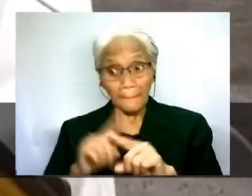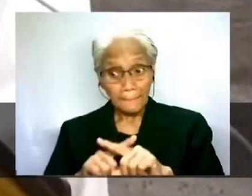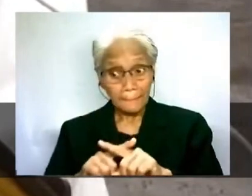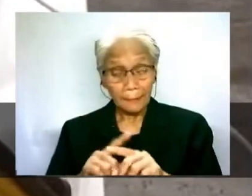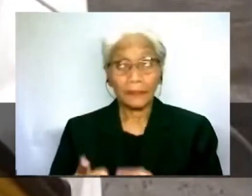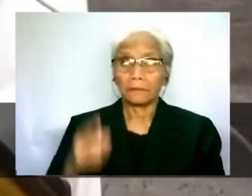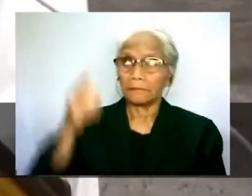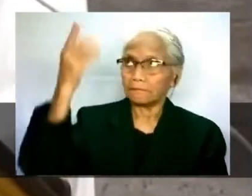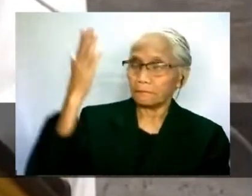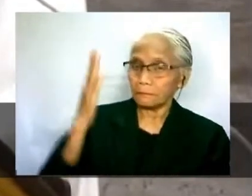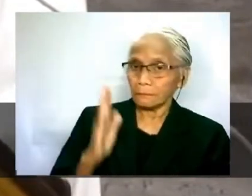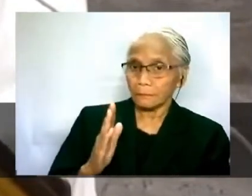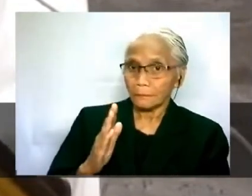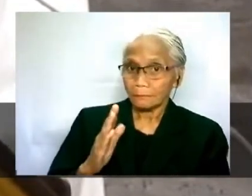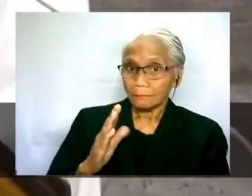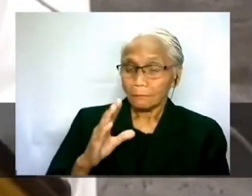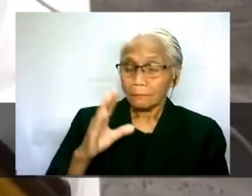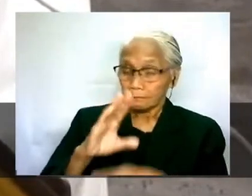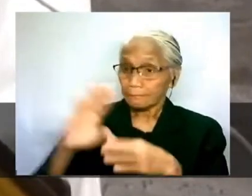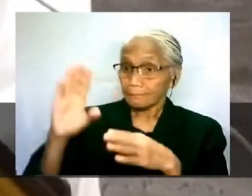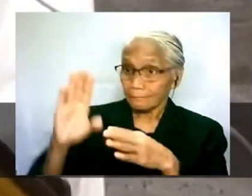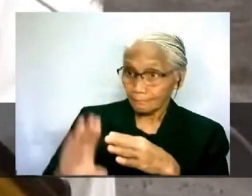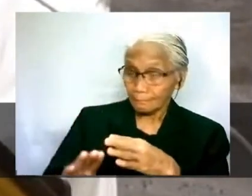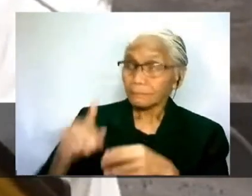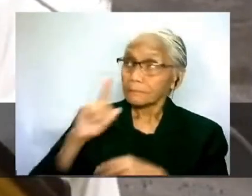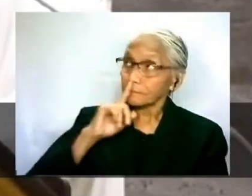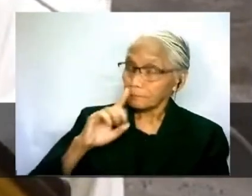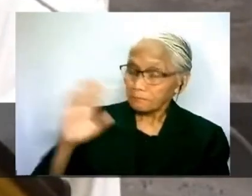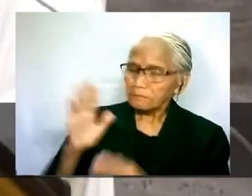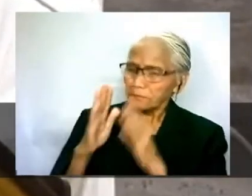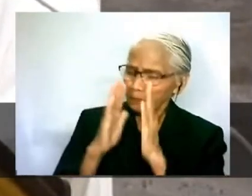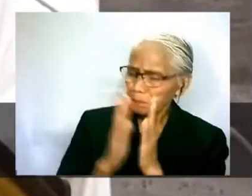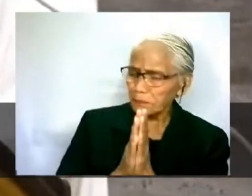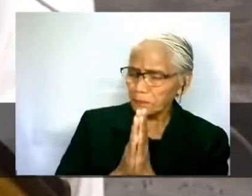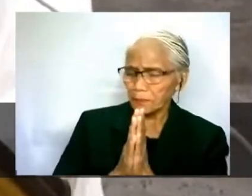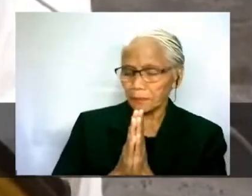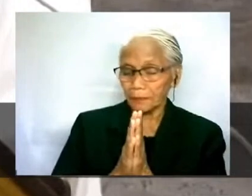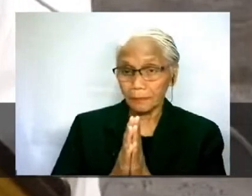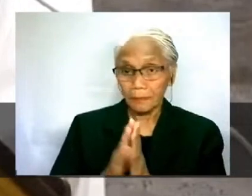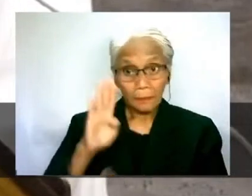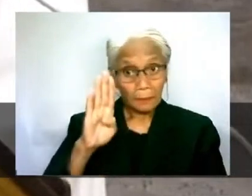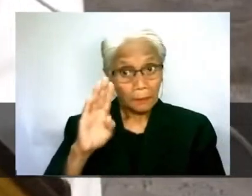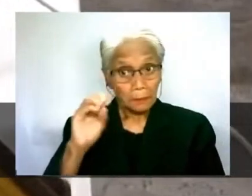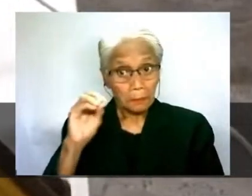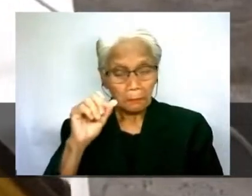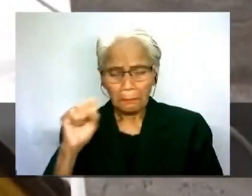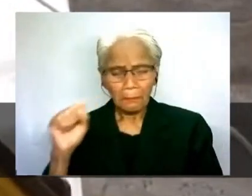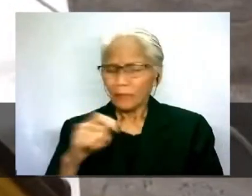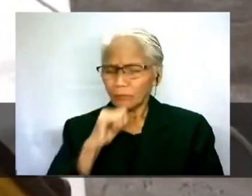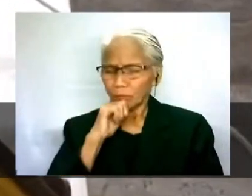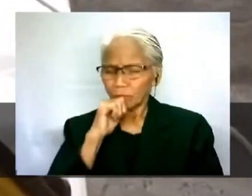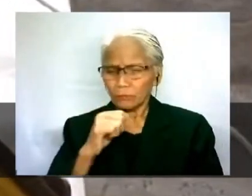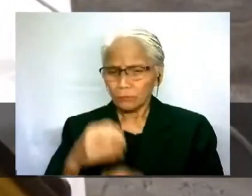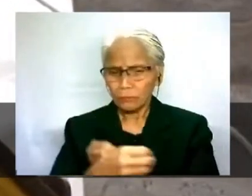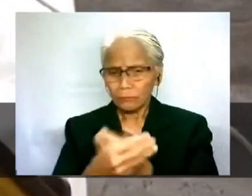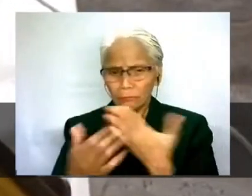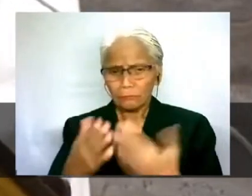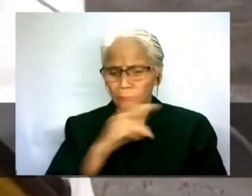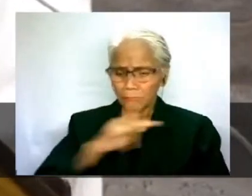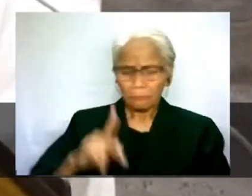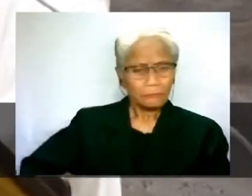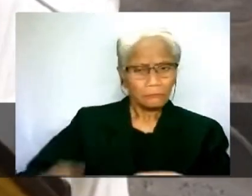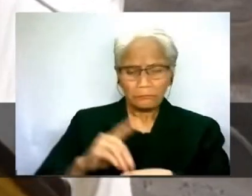ang panalangin ni Boaz. Hindi siya binigyan ng kaharian, hindi siya binigyan ng